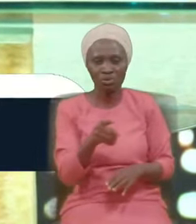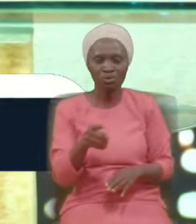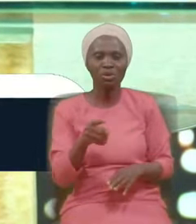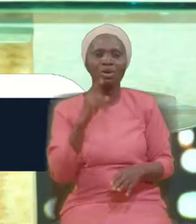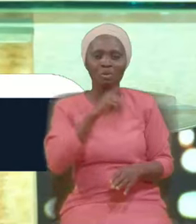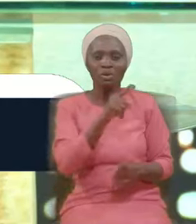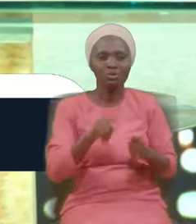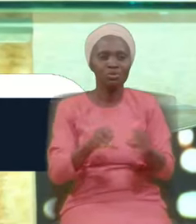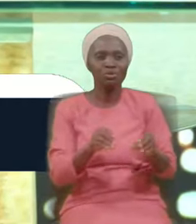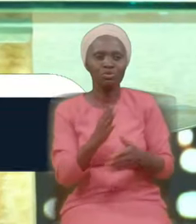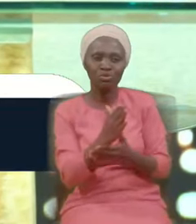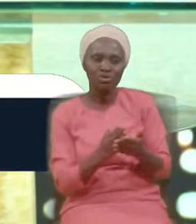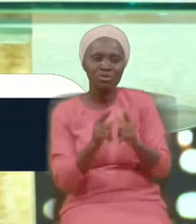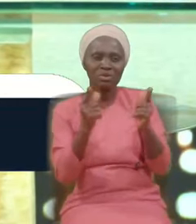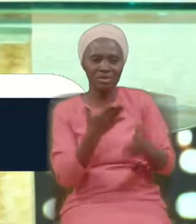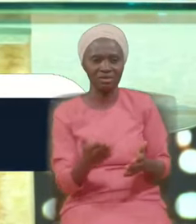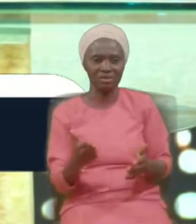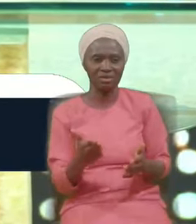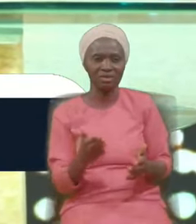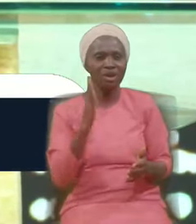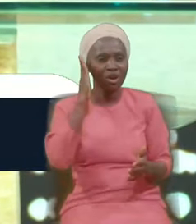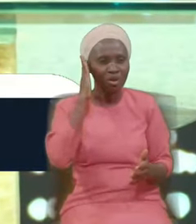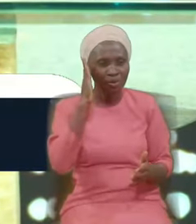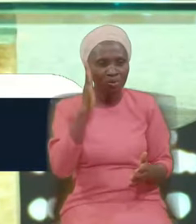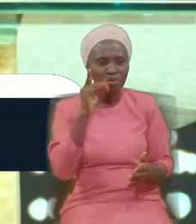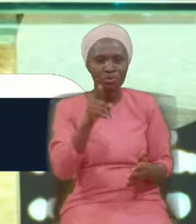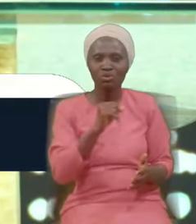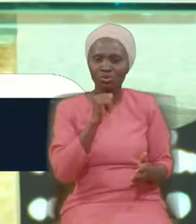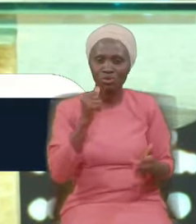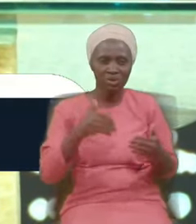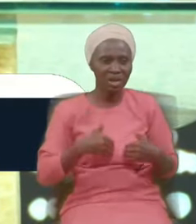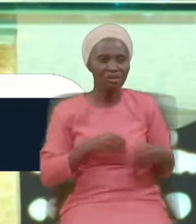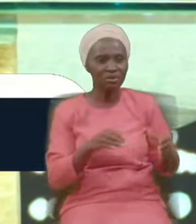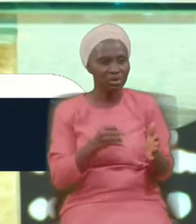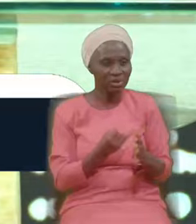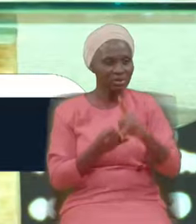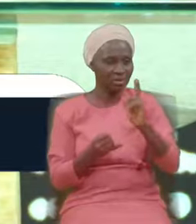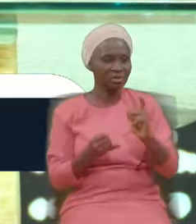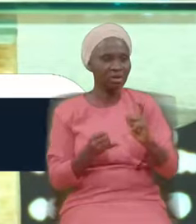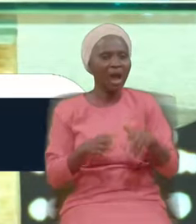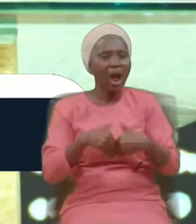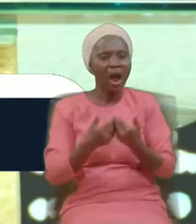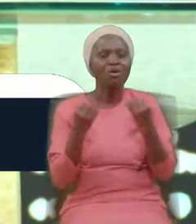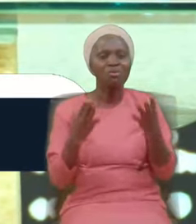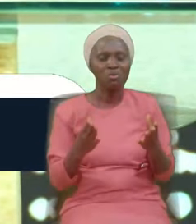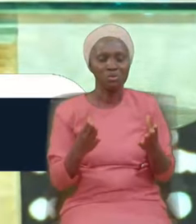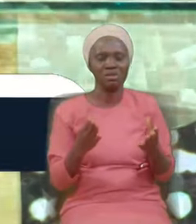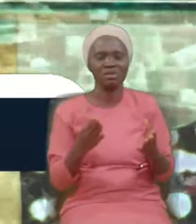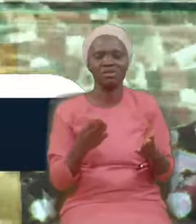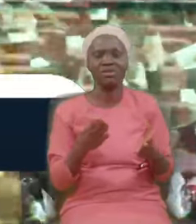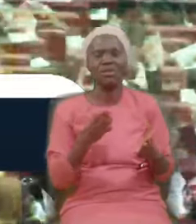plus dois-tu faire ce qui t'a dit? Lave-toi et tu seras pur. »